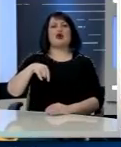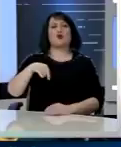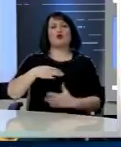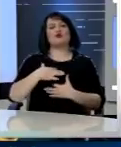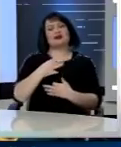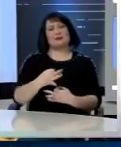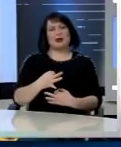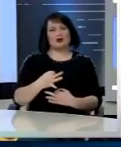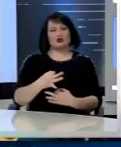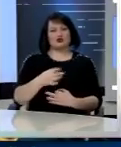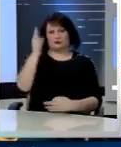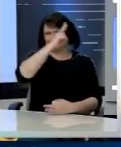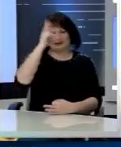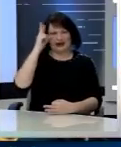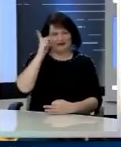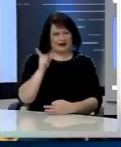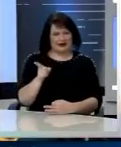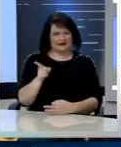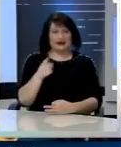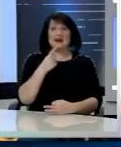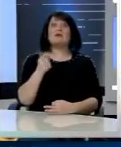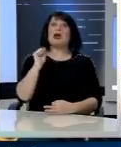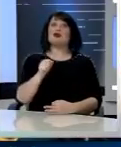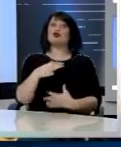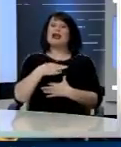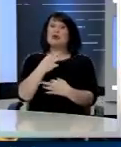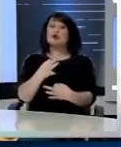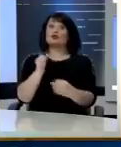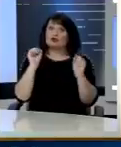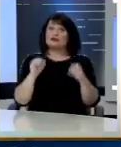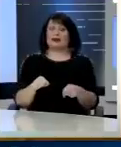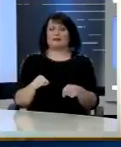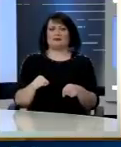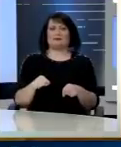μέρους της Σαουδικής Αραβίας ορίζεται ως εκπρόσωπος.